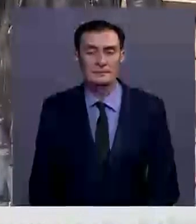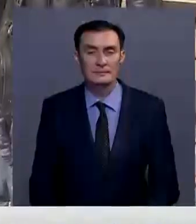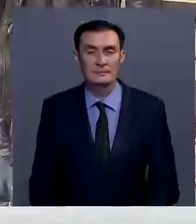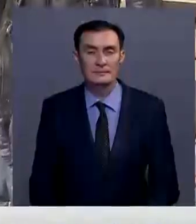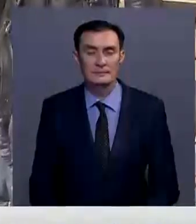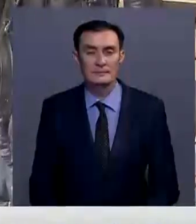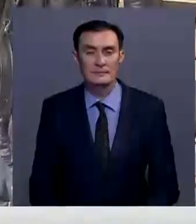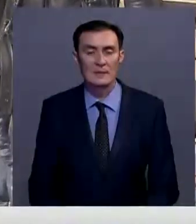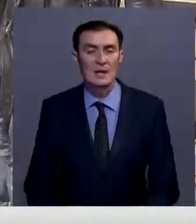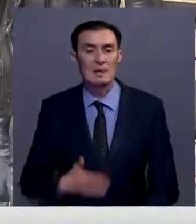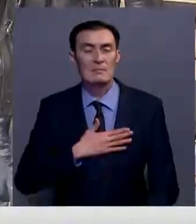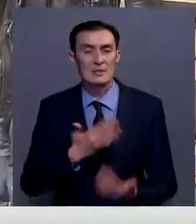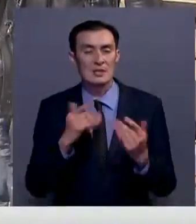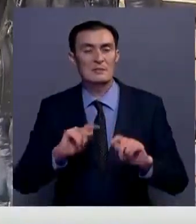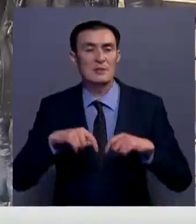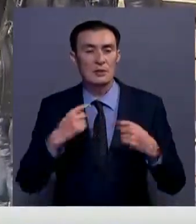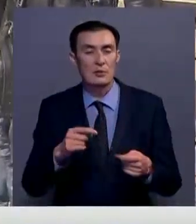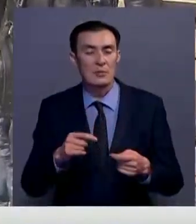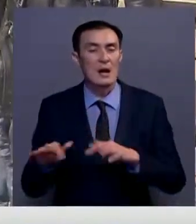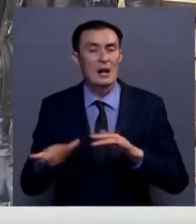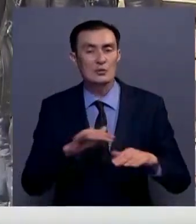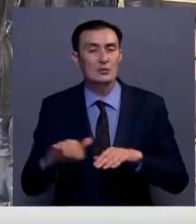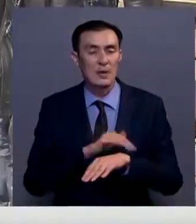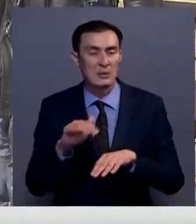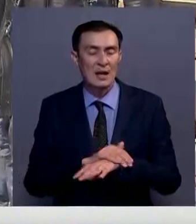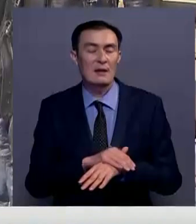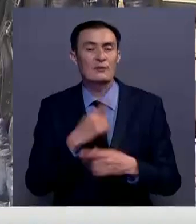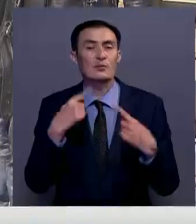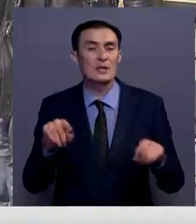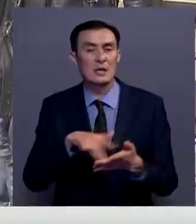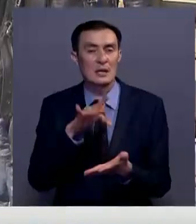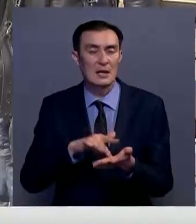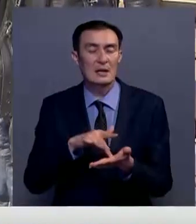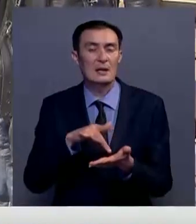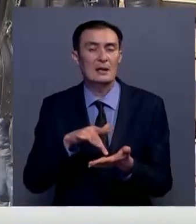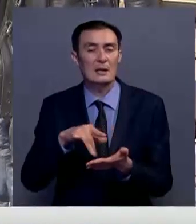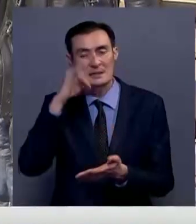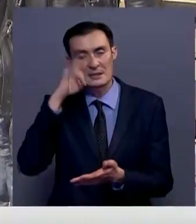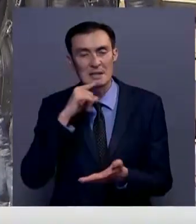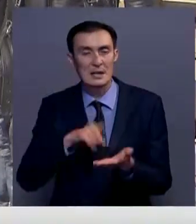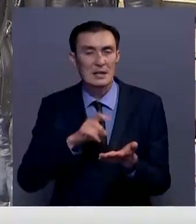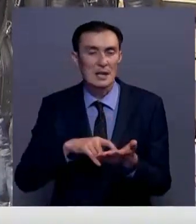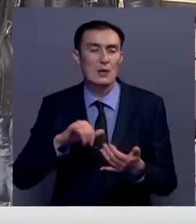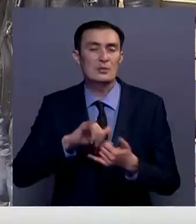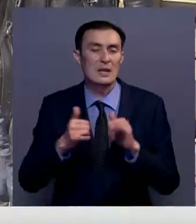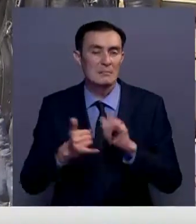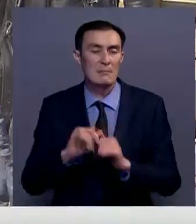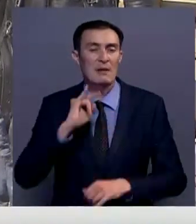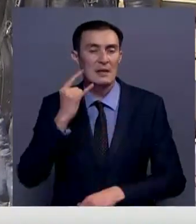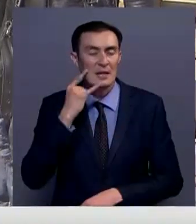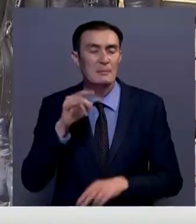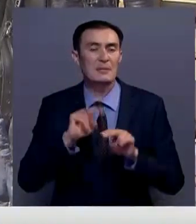мы передаем акцию добра другим городам казахстана караганда вот скимена павлодар